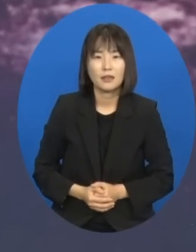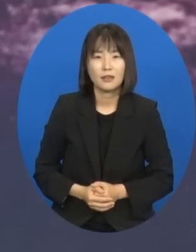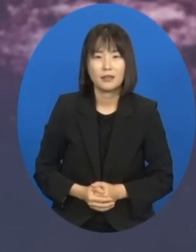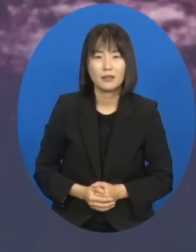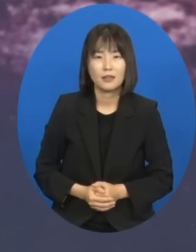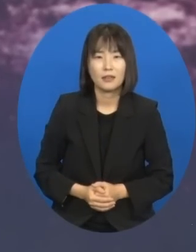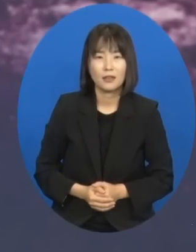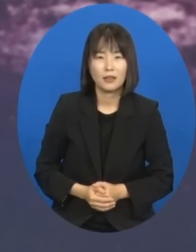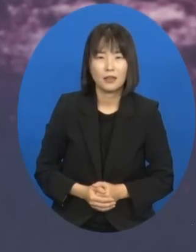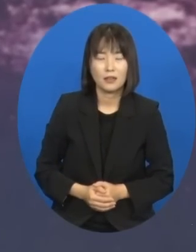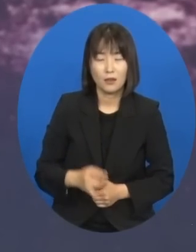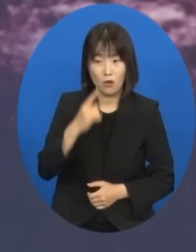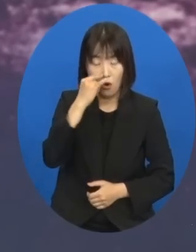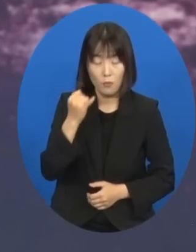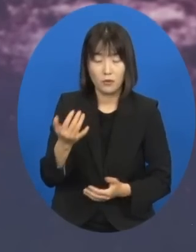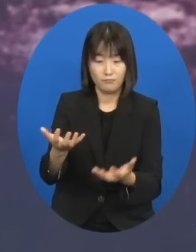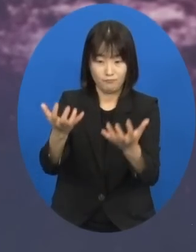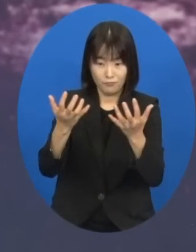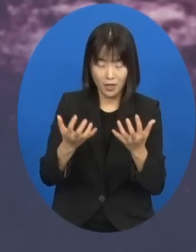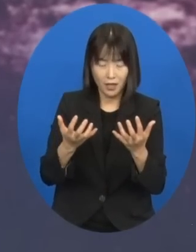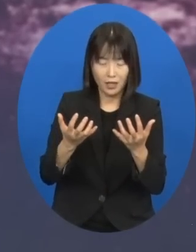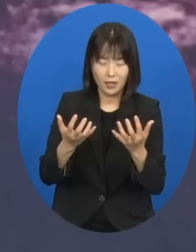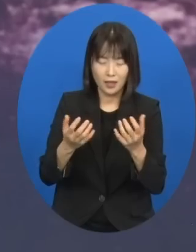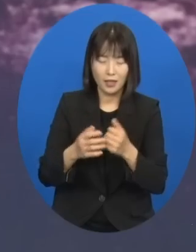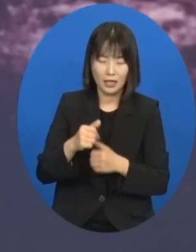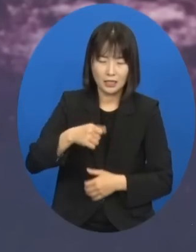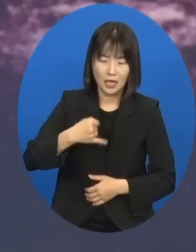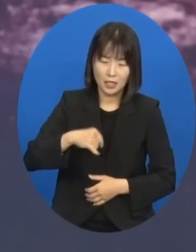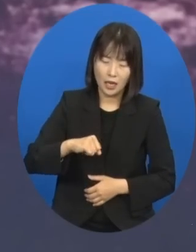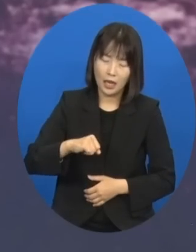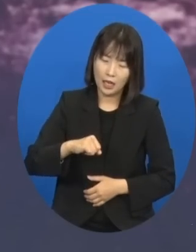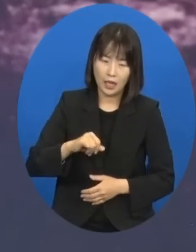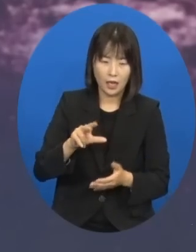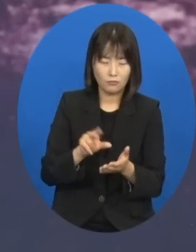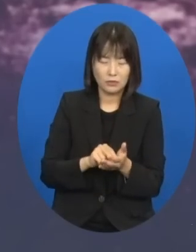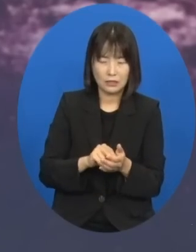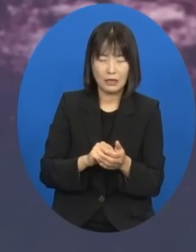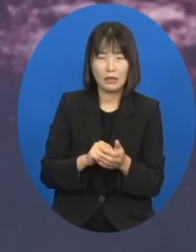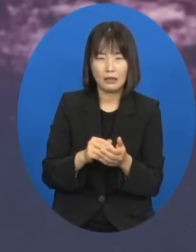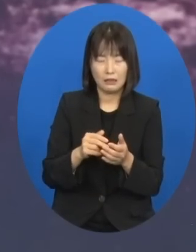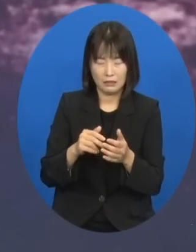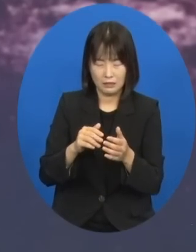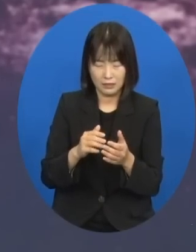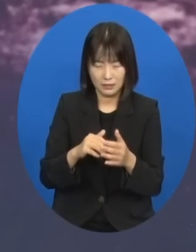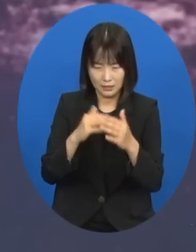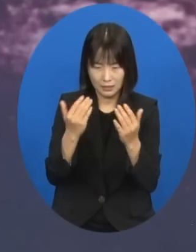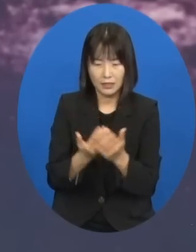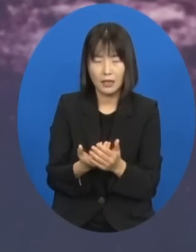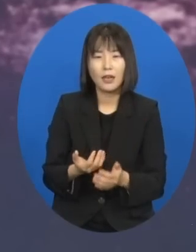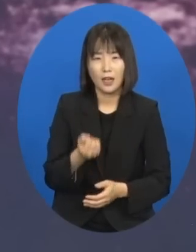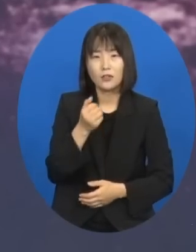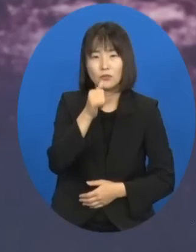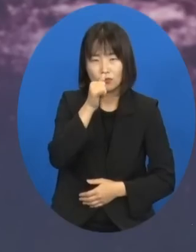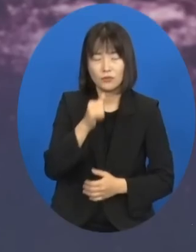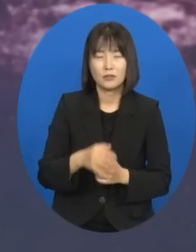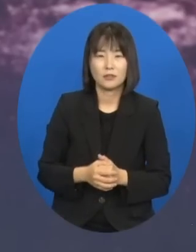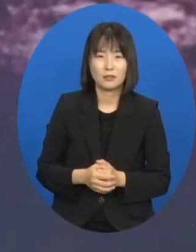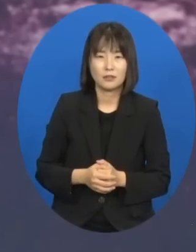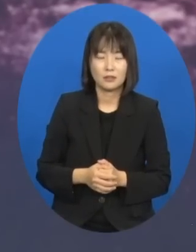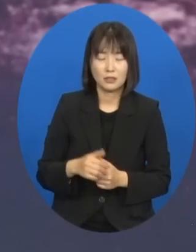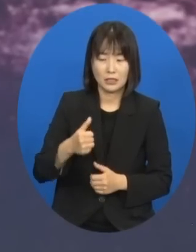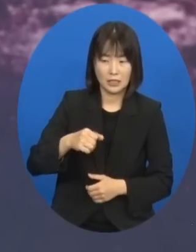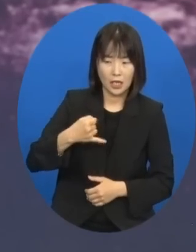이슈가 있어요. 아이들이 어머니들 가운데 고민이 있고 아픔이 있고 그